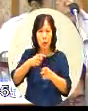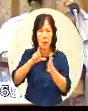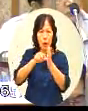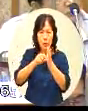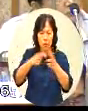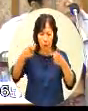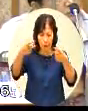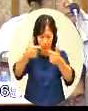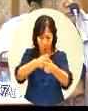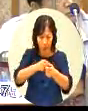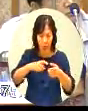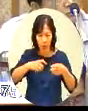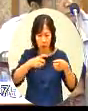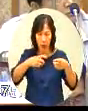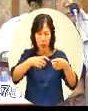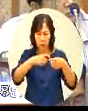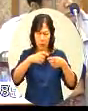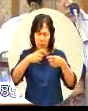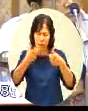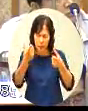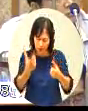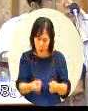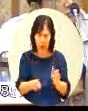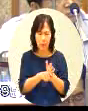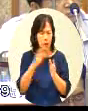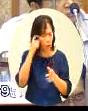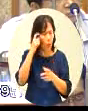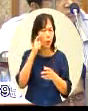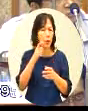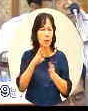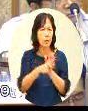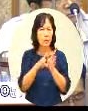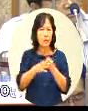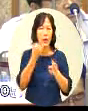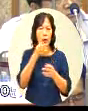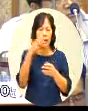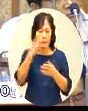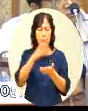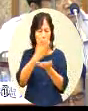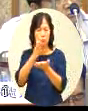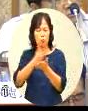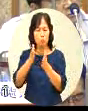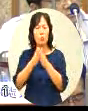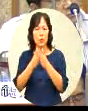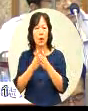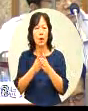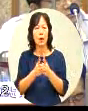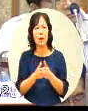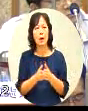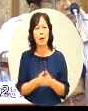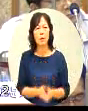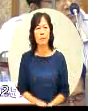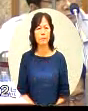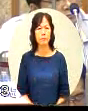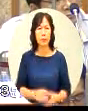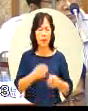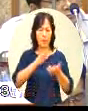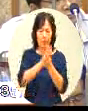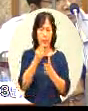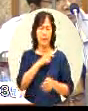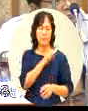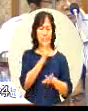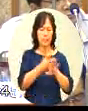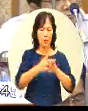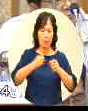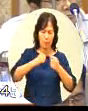好的同步的这个反应，它会是一个我们必须要待解决的 我觉得因为它刚好在